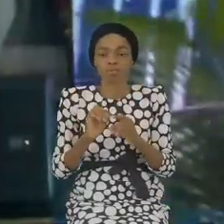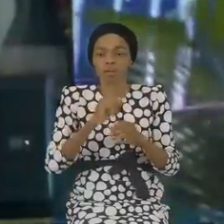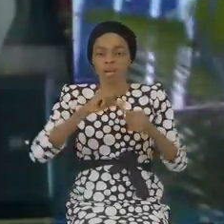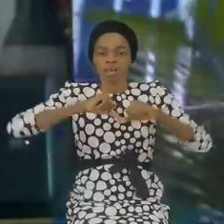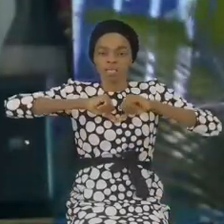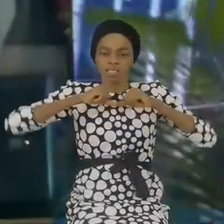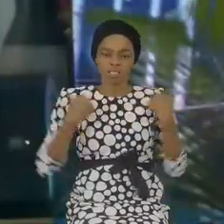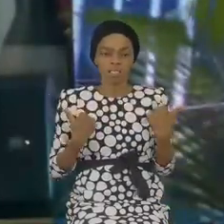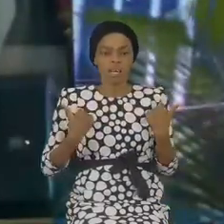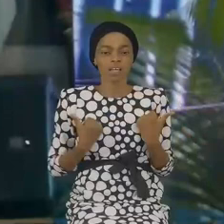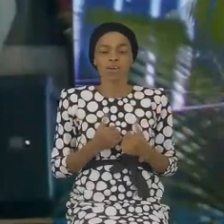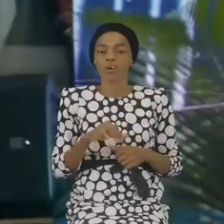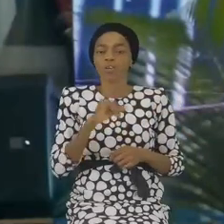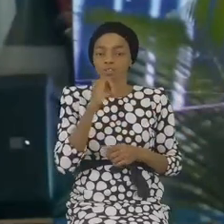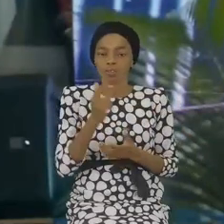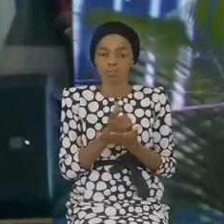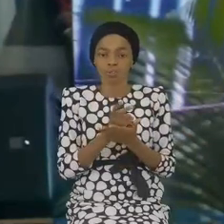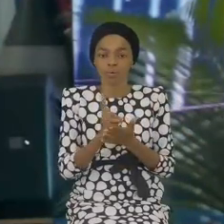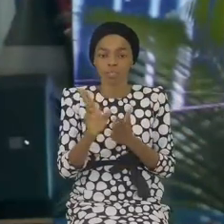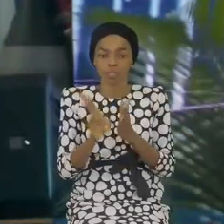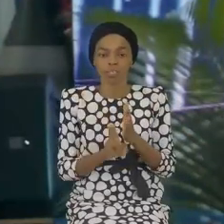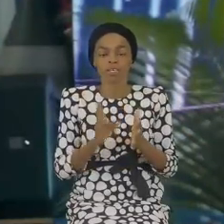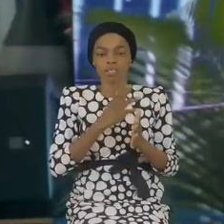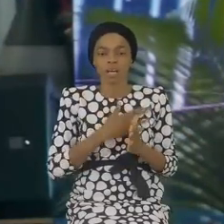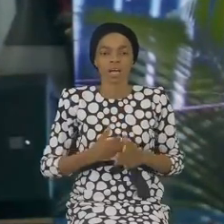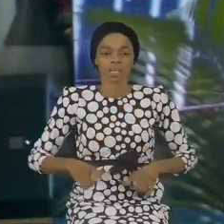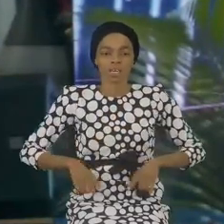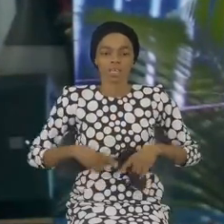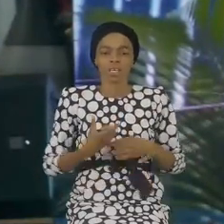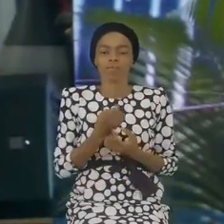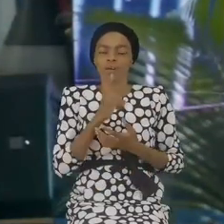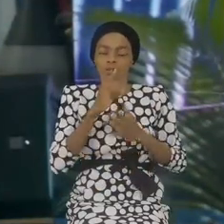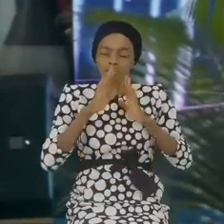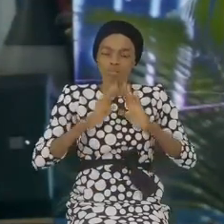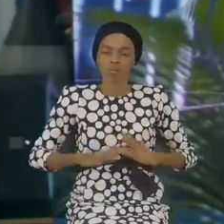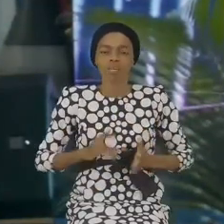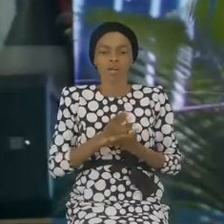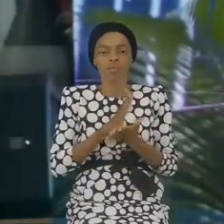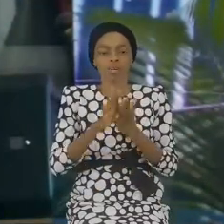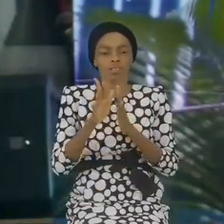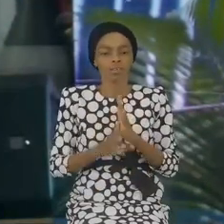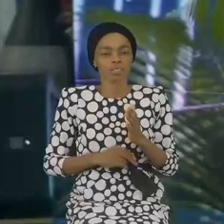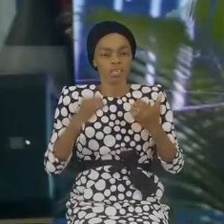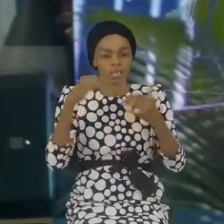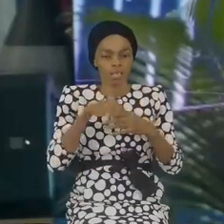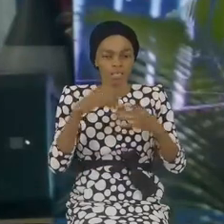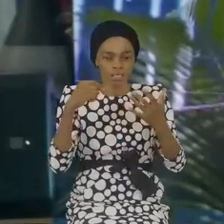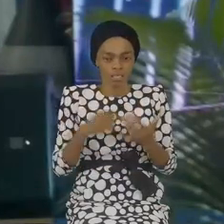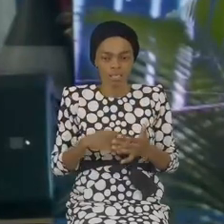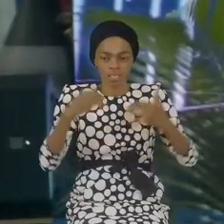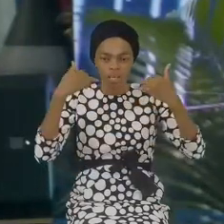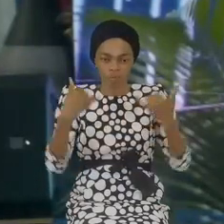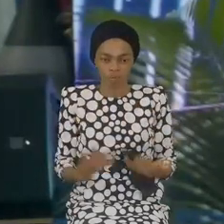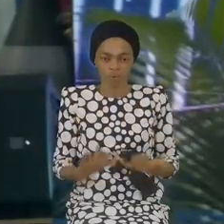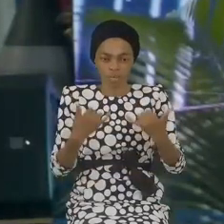et à vivre dans la justice, dans la sobriété, dans le siècle présent. Alors,